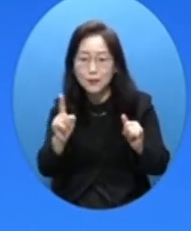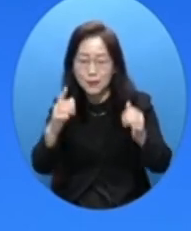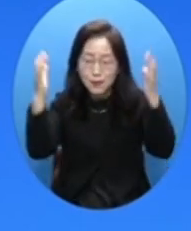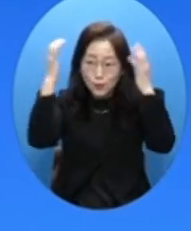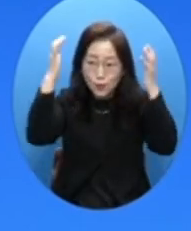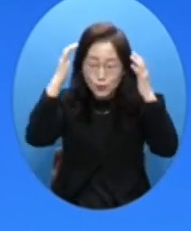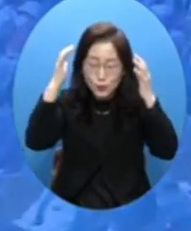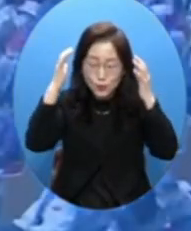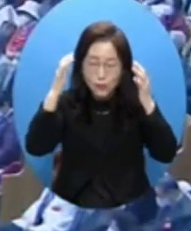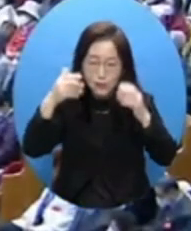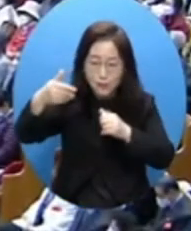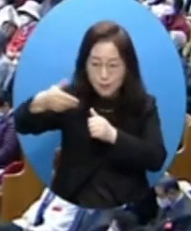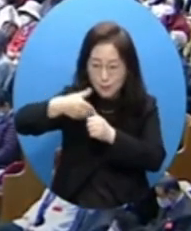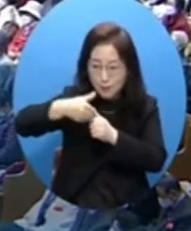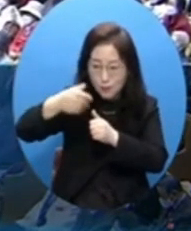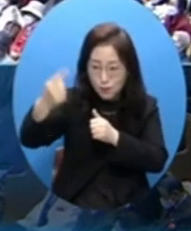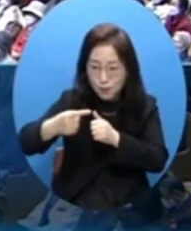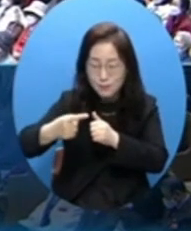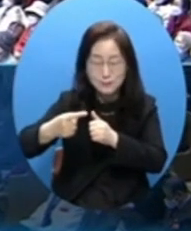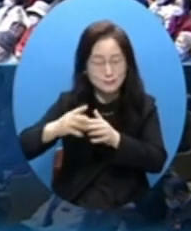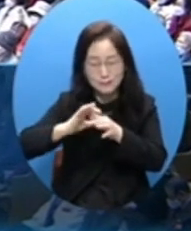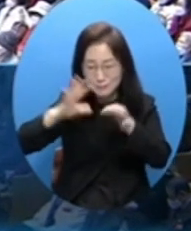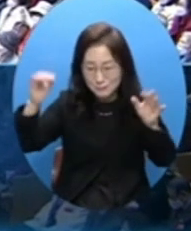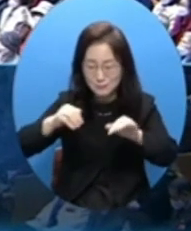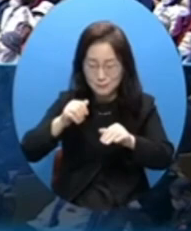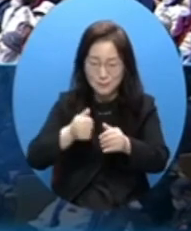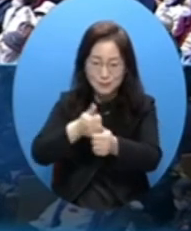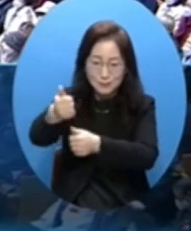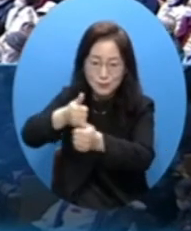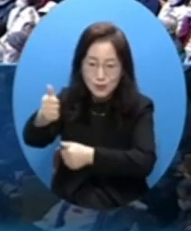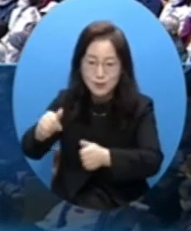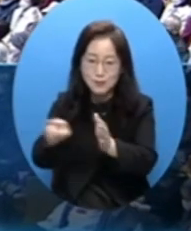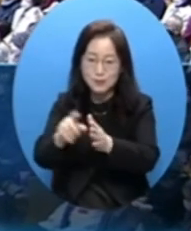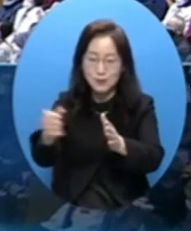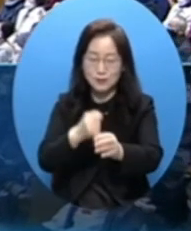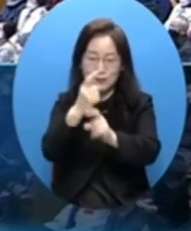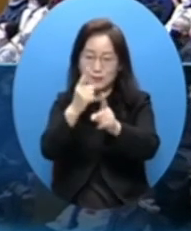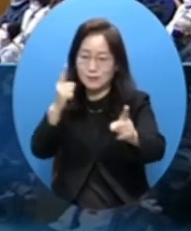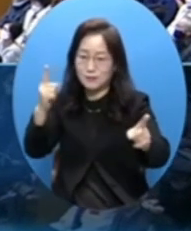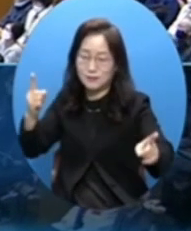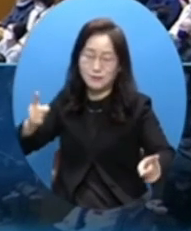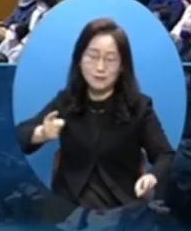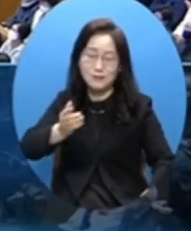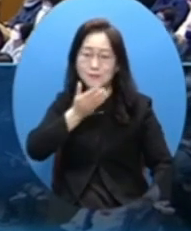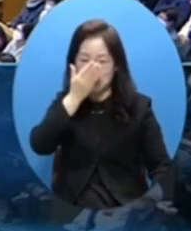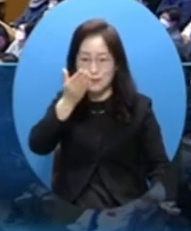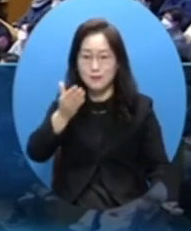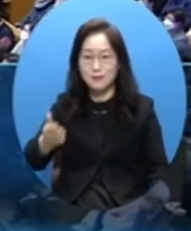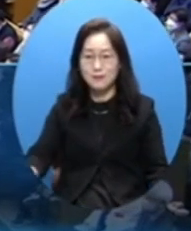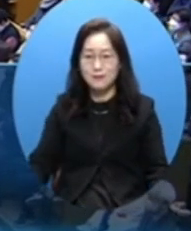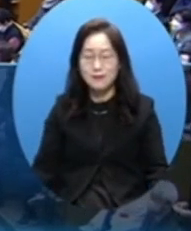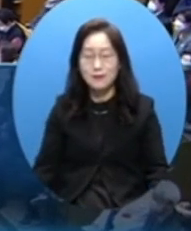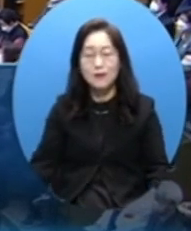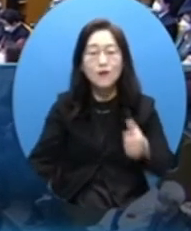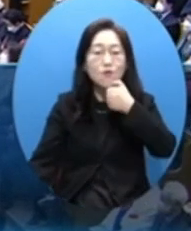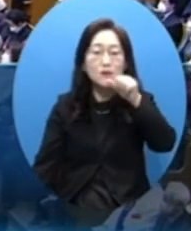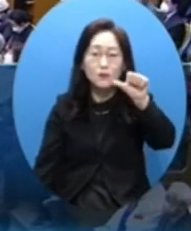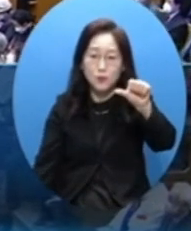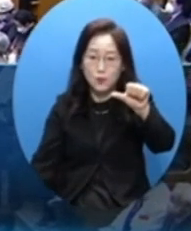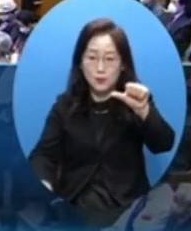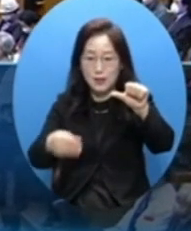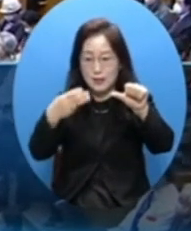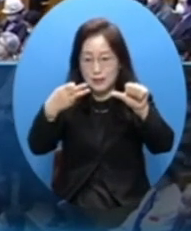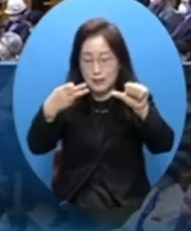시련과 고난이 다가와도 그 모든 고난을 헤쳐나가고 믿음으로 승리하는 삶을 살아나가는 것입니다 로마서 5장